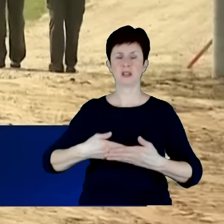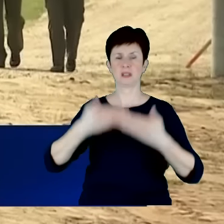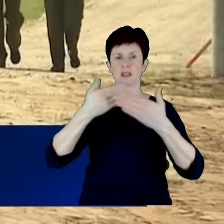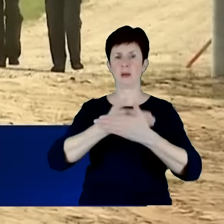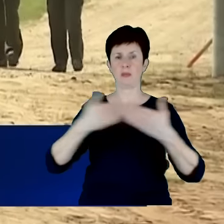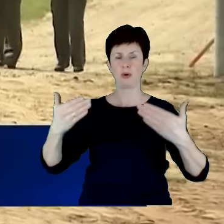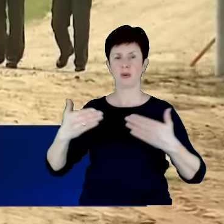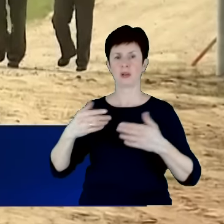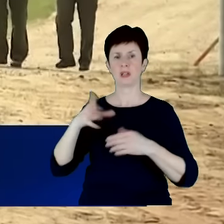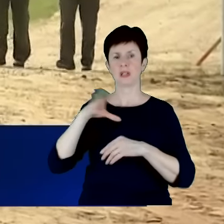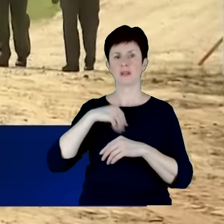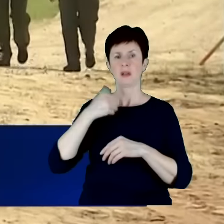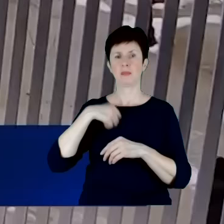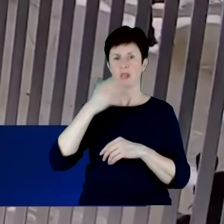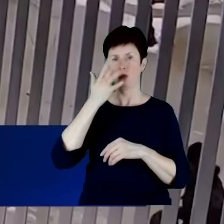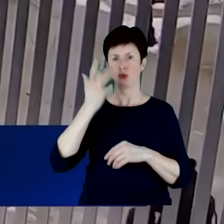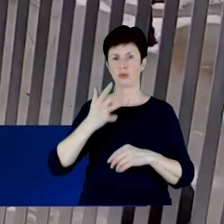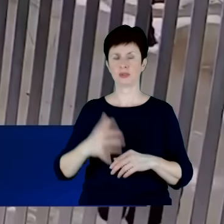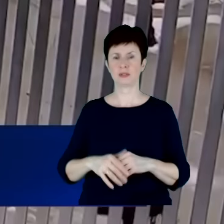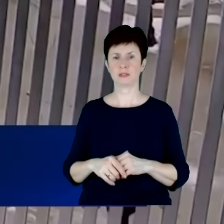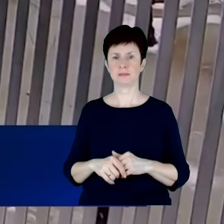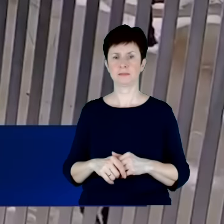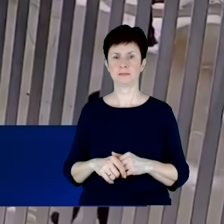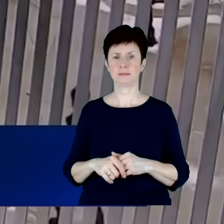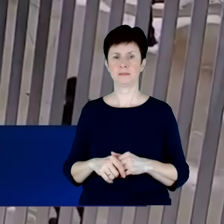Białorusią. Przeznaczymy na to